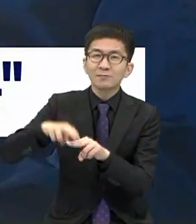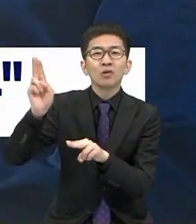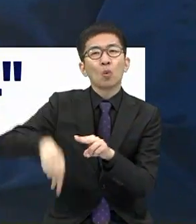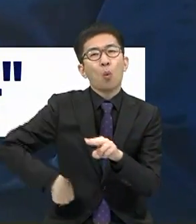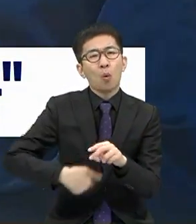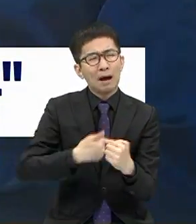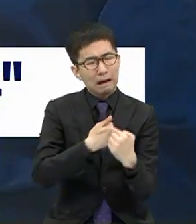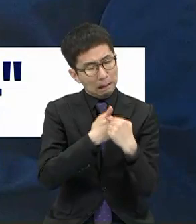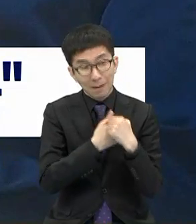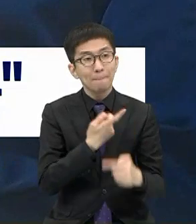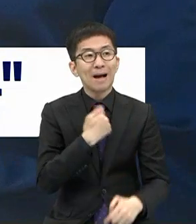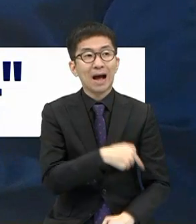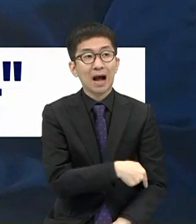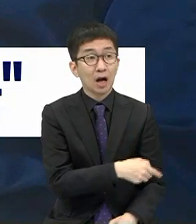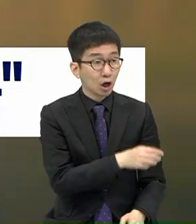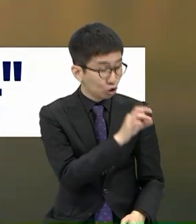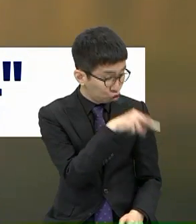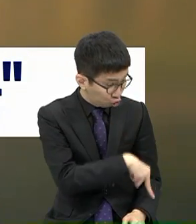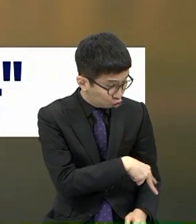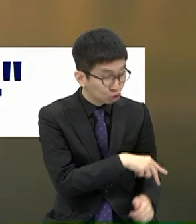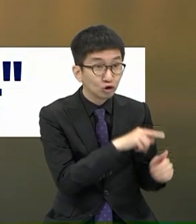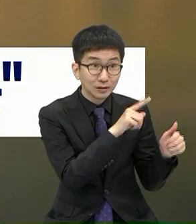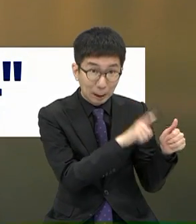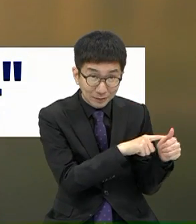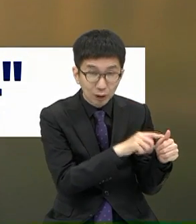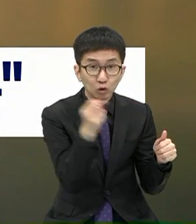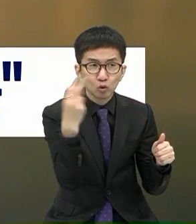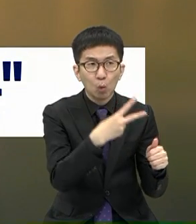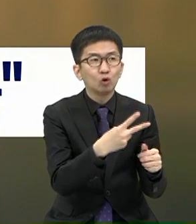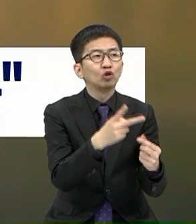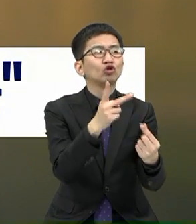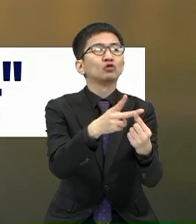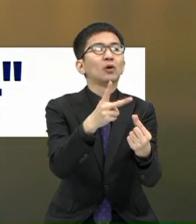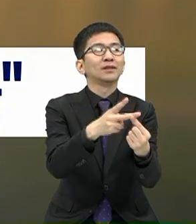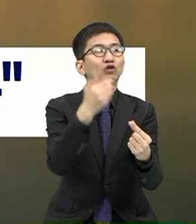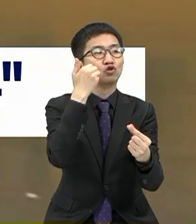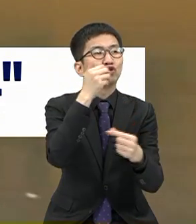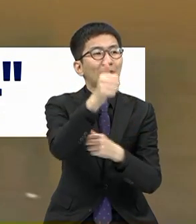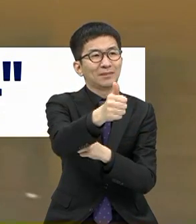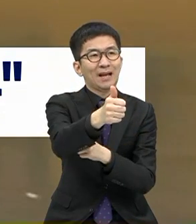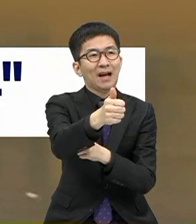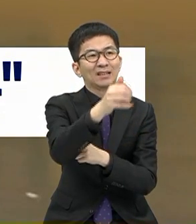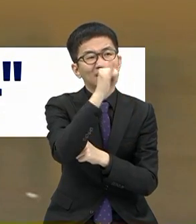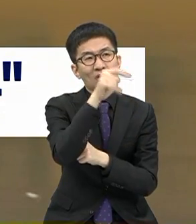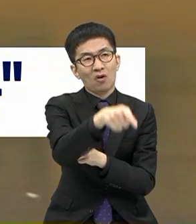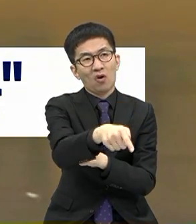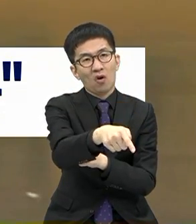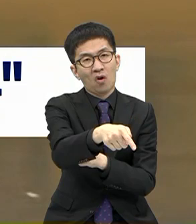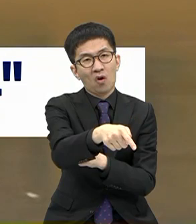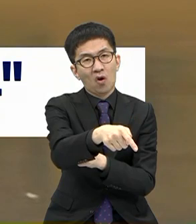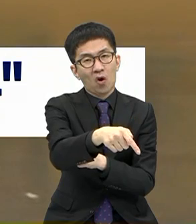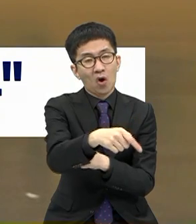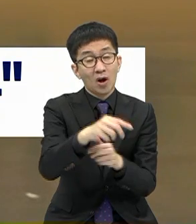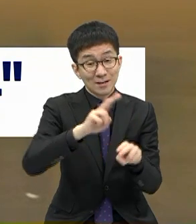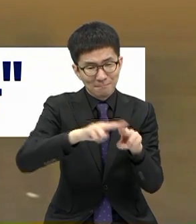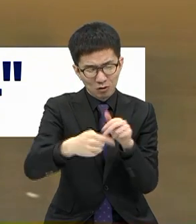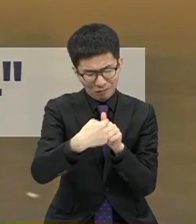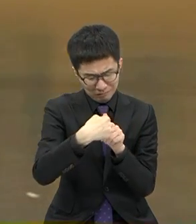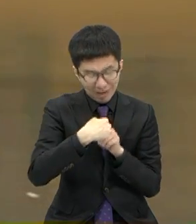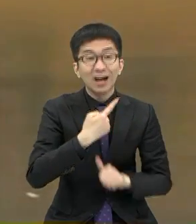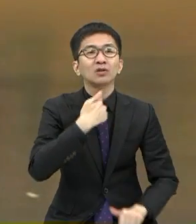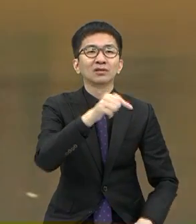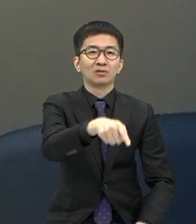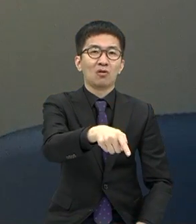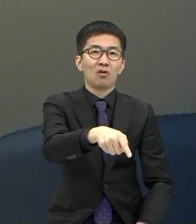받았는데 유 본부장에 이어 2인자 U2로 불렸던 유한기 당시 개발사업 본부장이 퇴진을 종용했다고